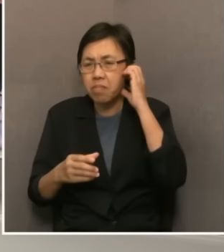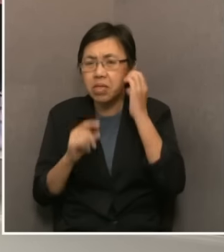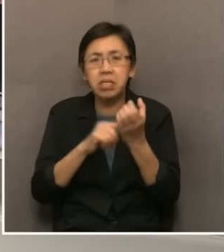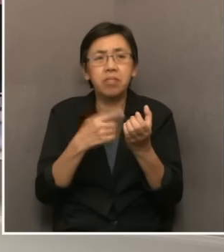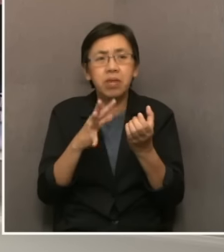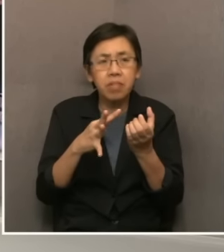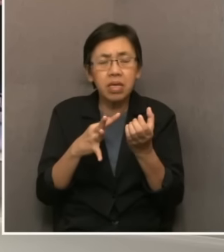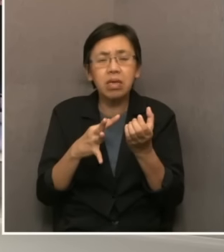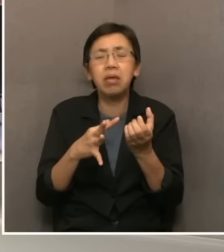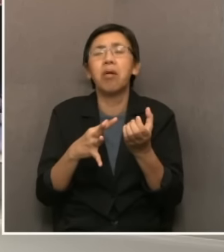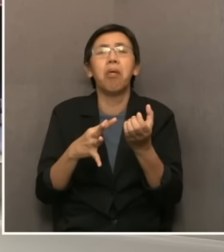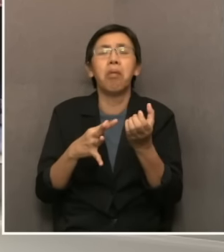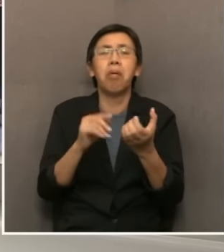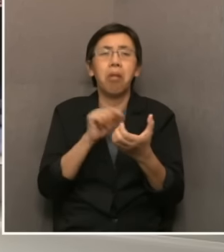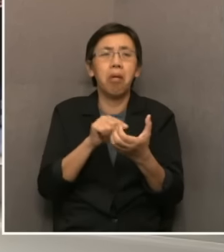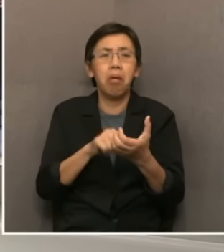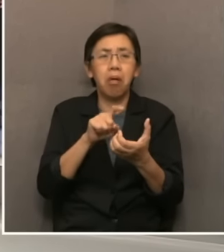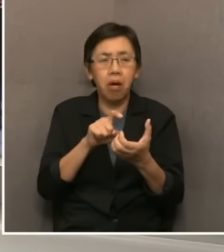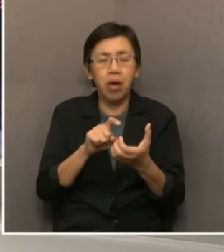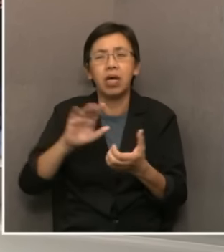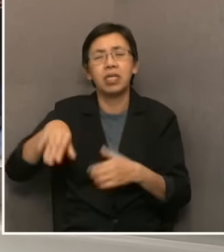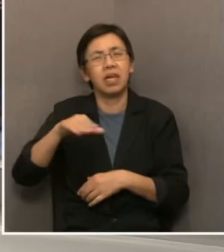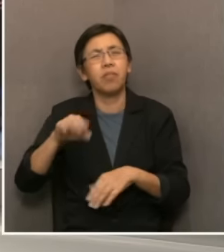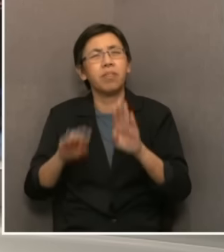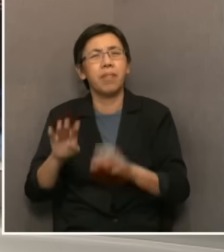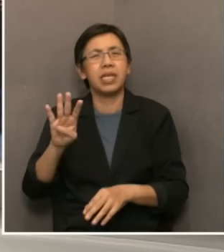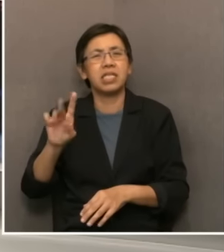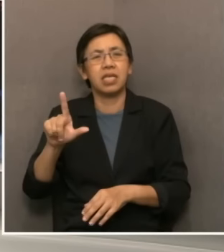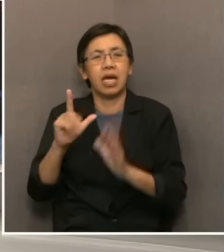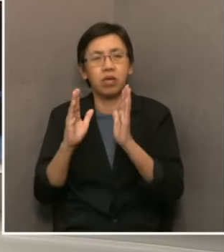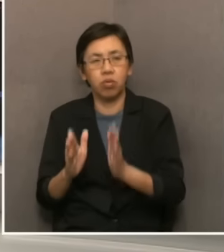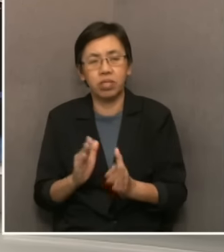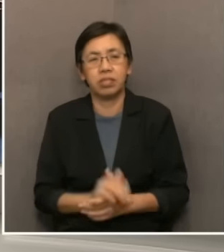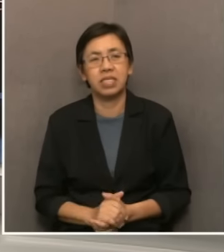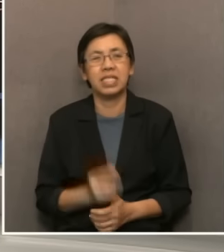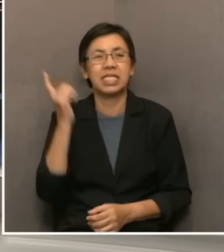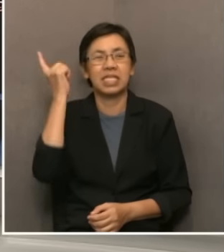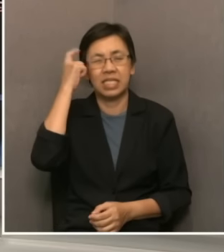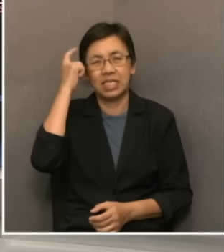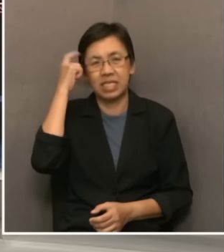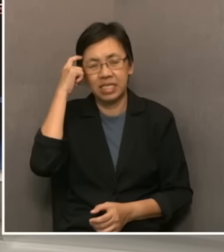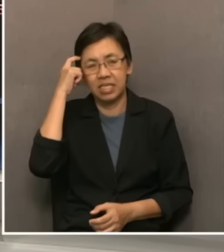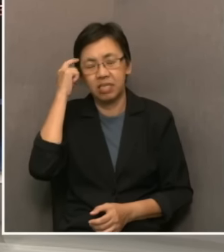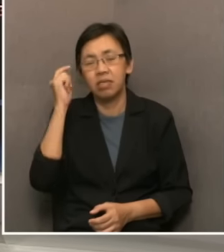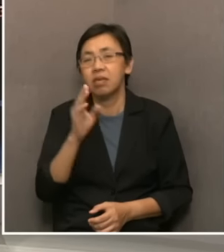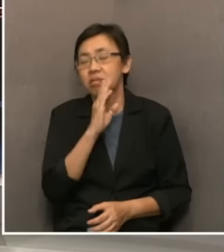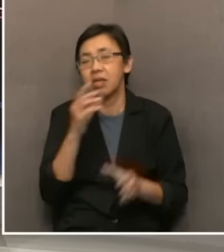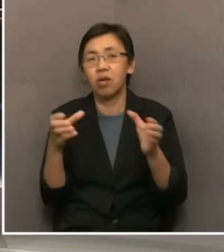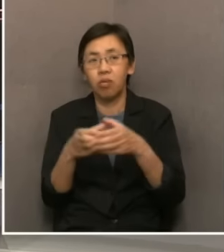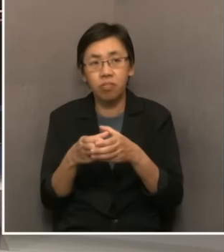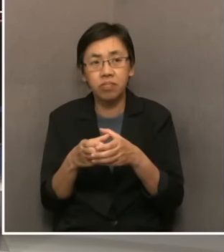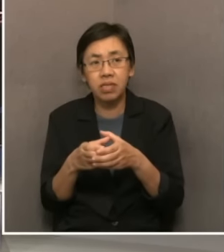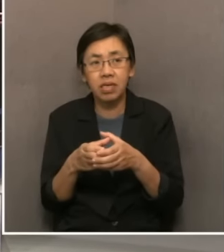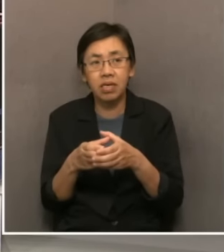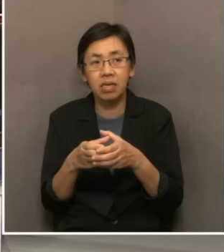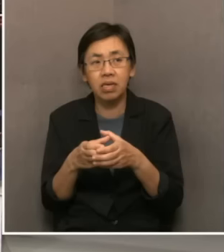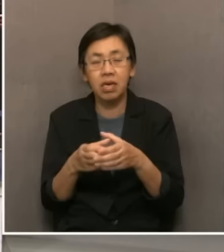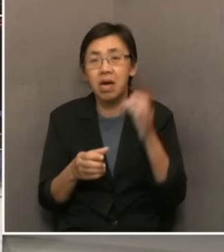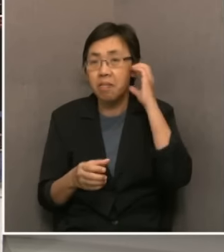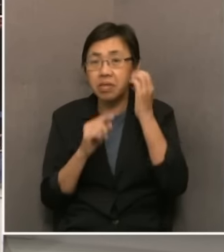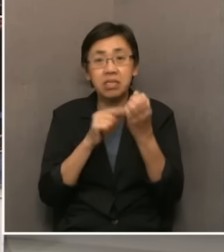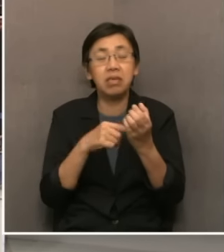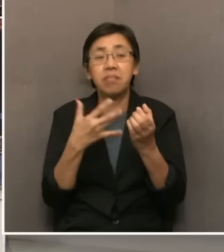ม่มีสมาร์ทโฟนเนี่ยนะคะอยู่ที่ประมาณ4ล้านคนนะคะแล้วก็เชื่อว่าสำหรับกลุ่มสมาร์ทโฟนขออภัยค่ะกลุ่มที่ไ